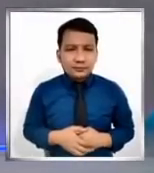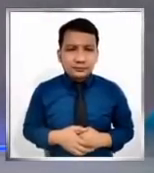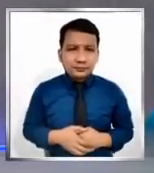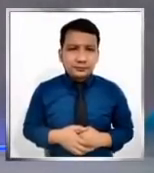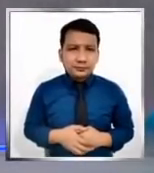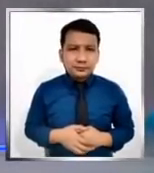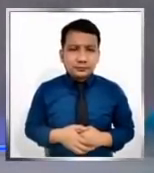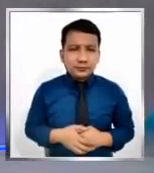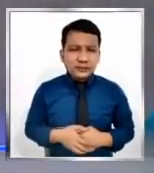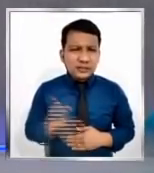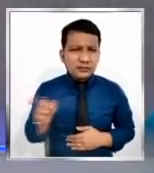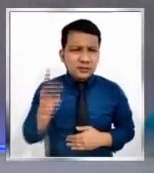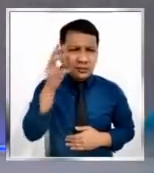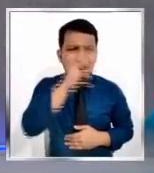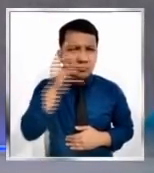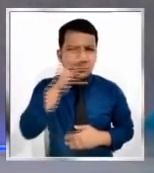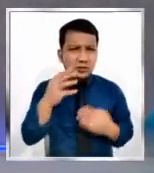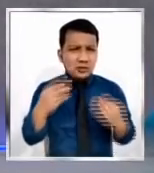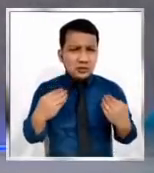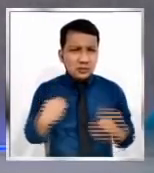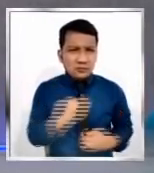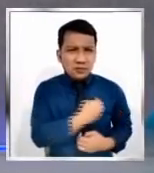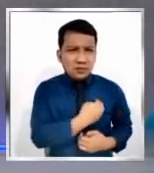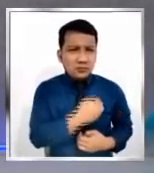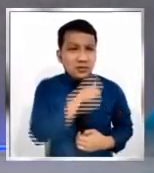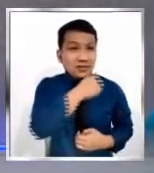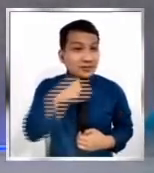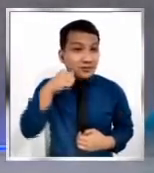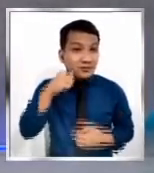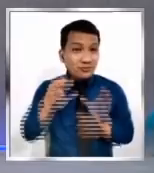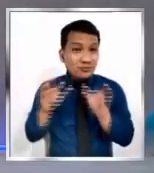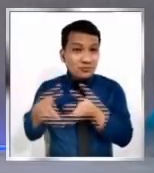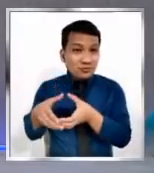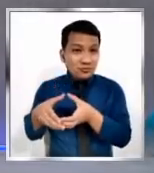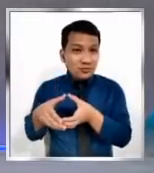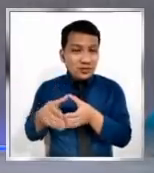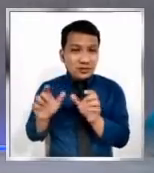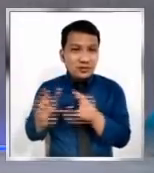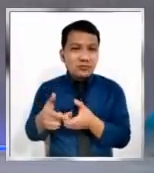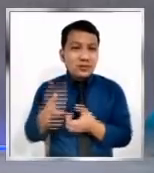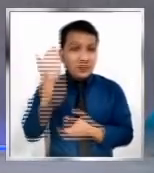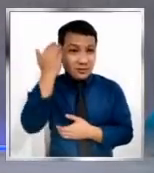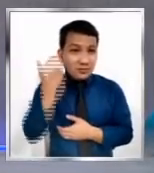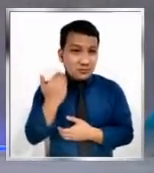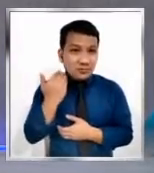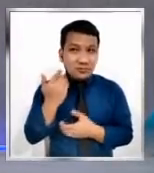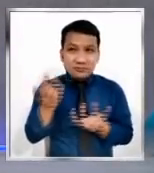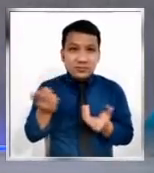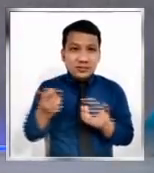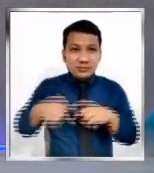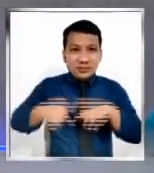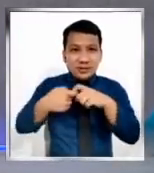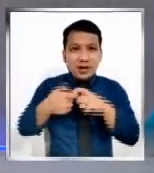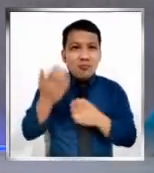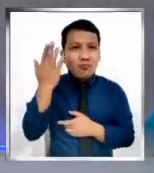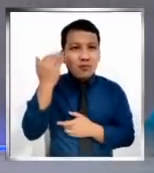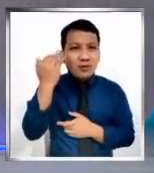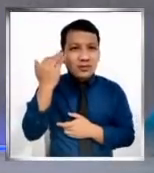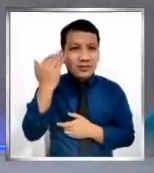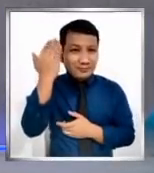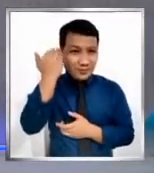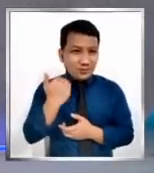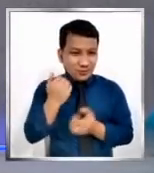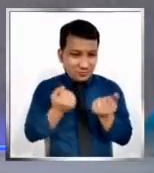Nangangamba ang ilang miyembro ng agriculture sector na nagkakaroon na tayo ngayon ng food crisis. Malaki na raw kasi ang kakulangan sa supply ng